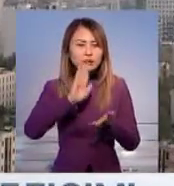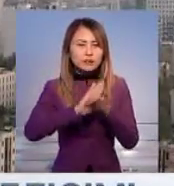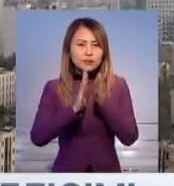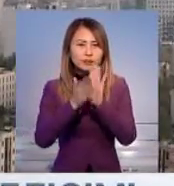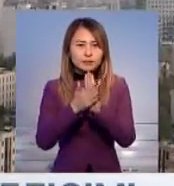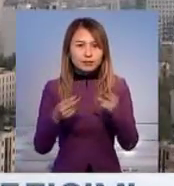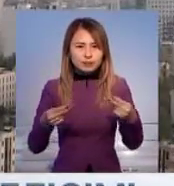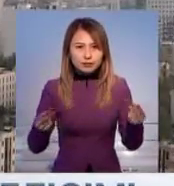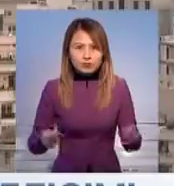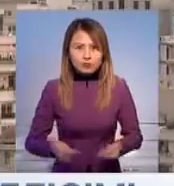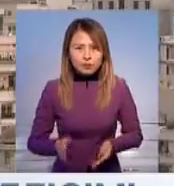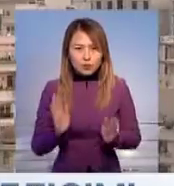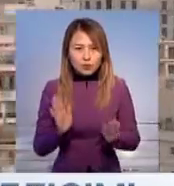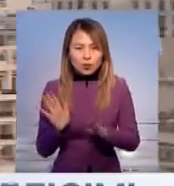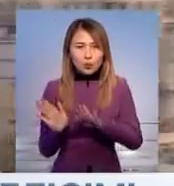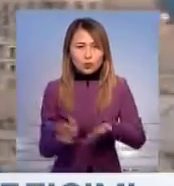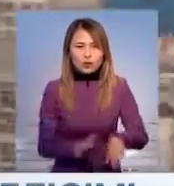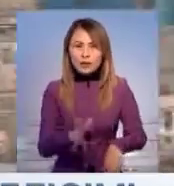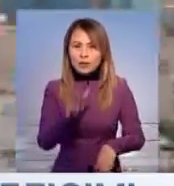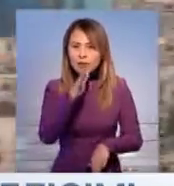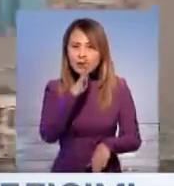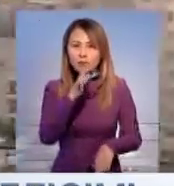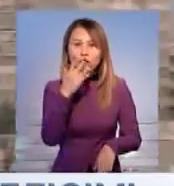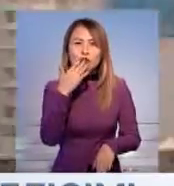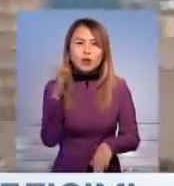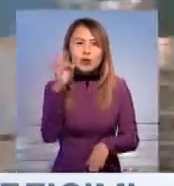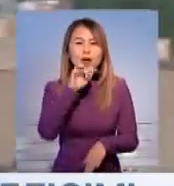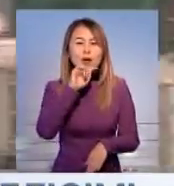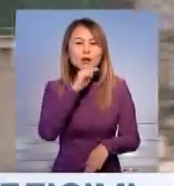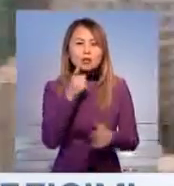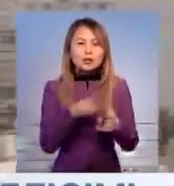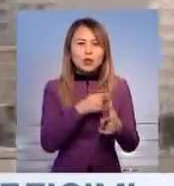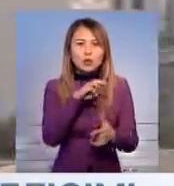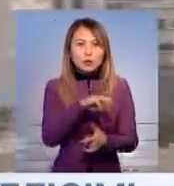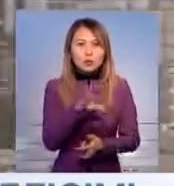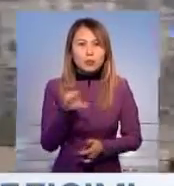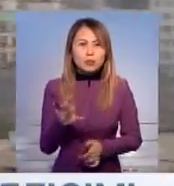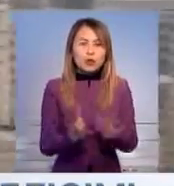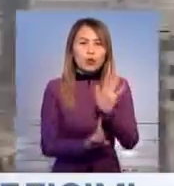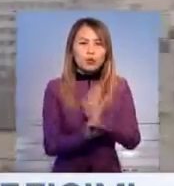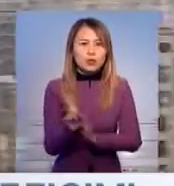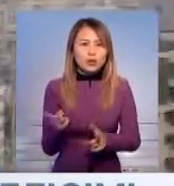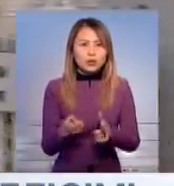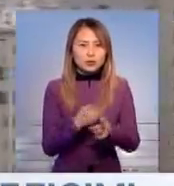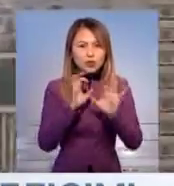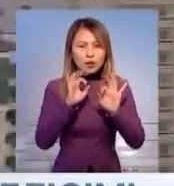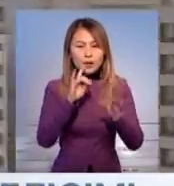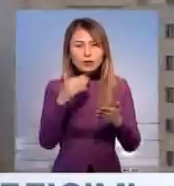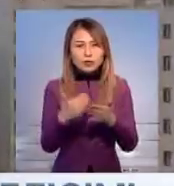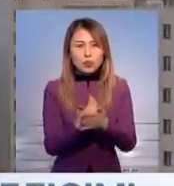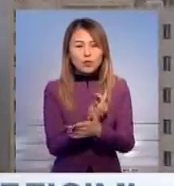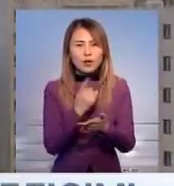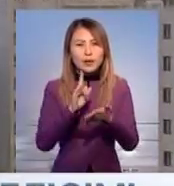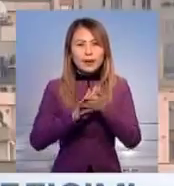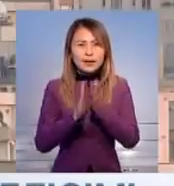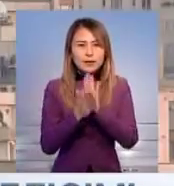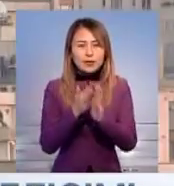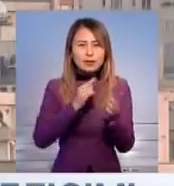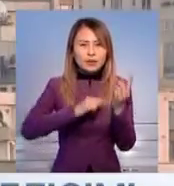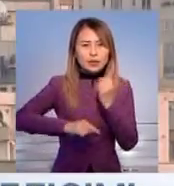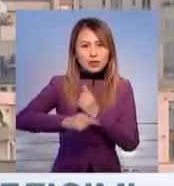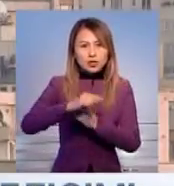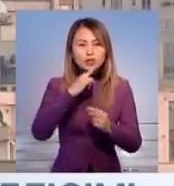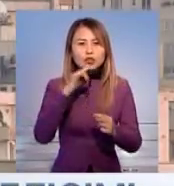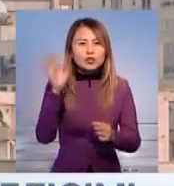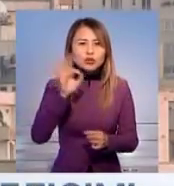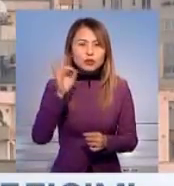қол қойылады. Үкімет үйінде өткен жиын барысында ұлттық экономика министрі Тимур Сүлейменов осылай деді. Оның айтуынша, жаңа келісім отандық бизнеске